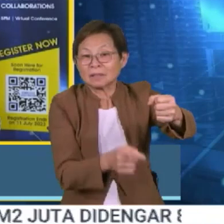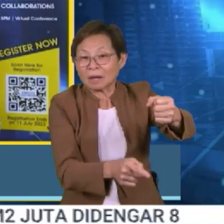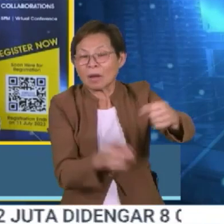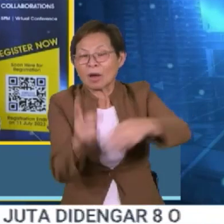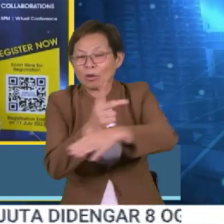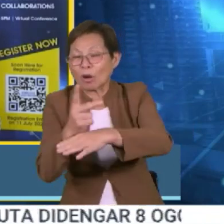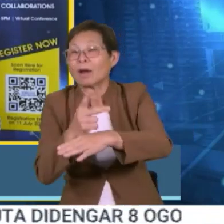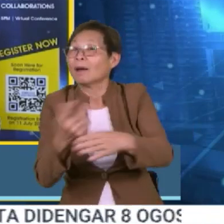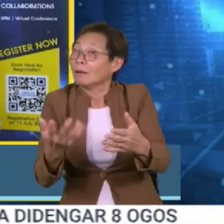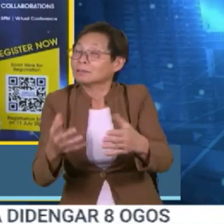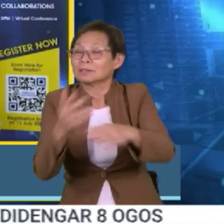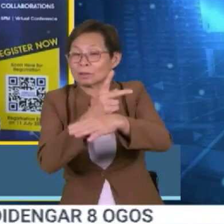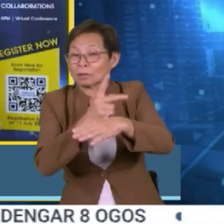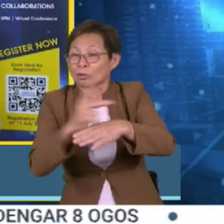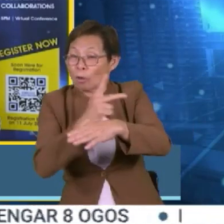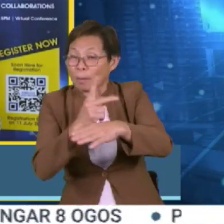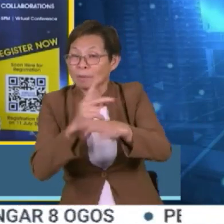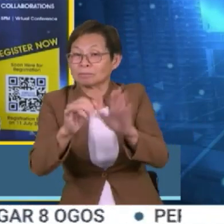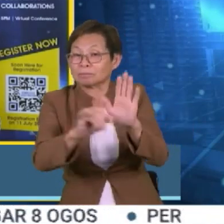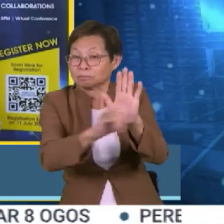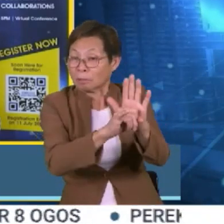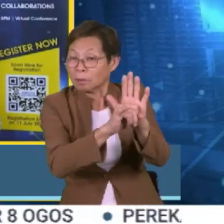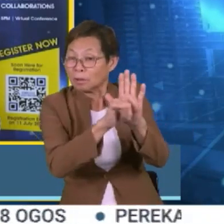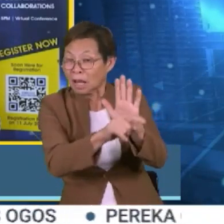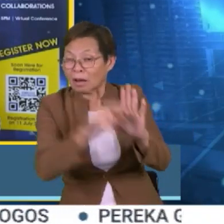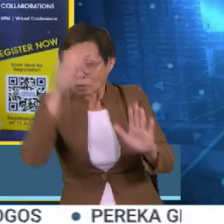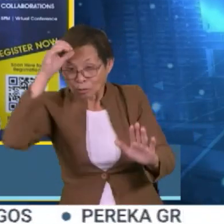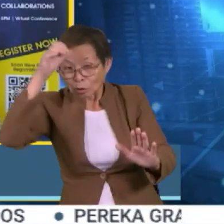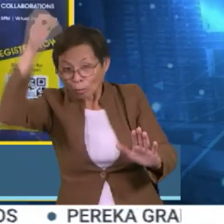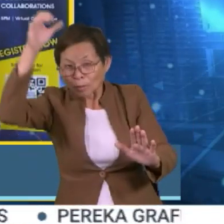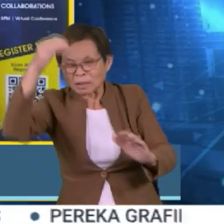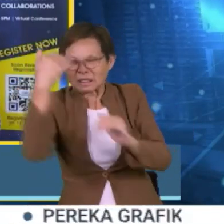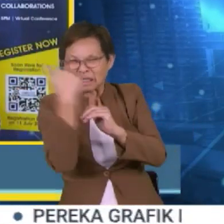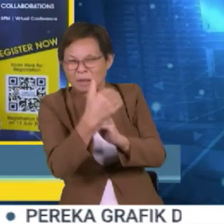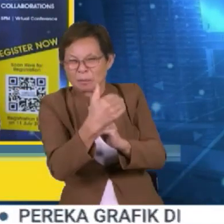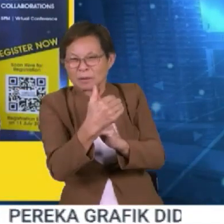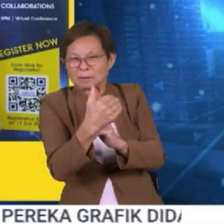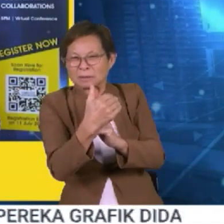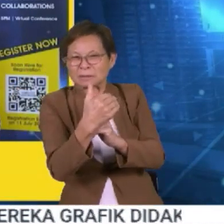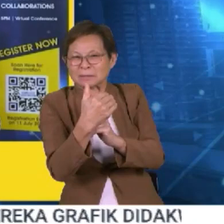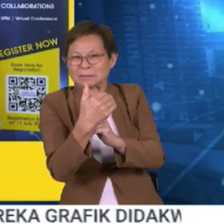entiti dengan konsep penyelenggaraan kegiatan.